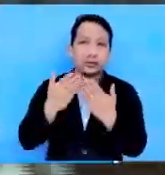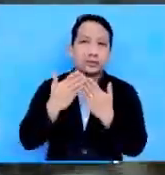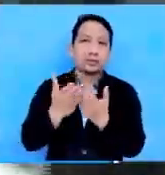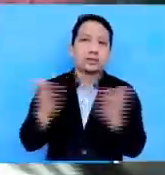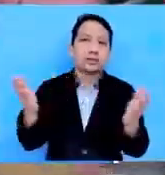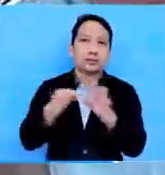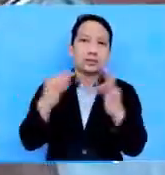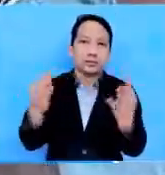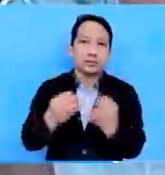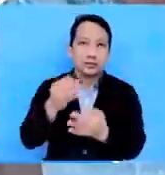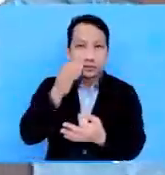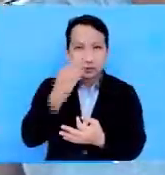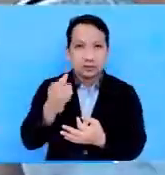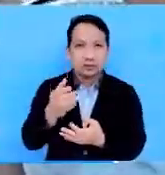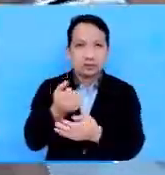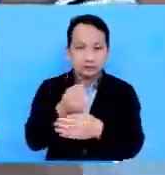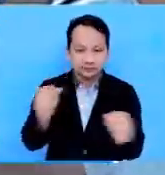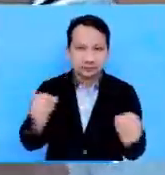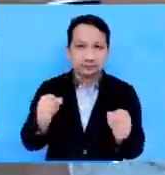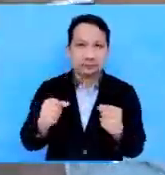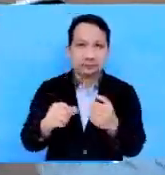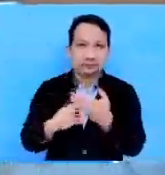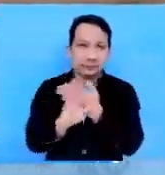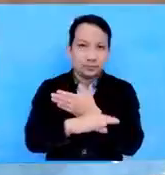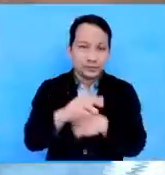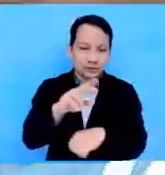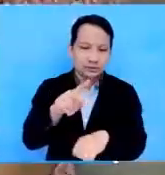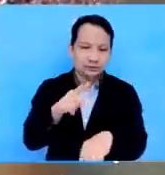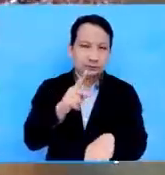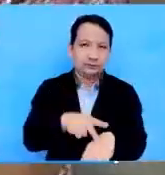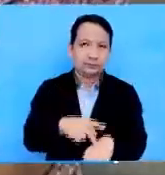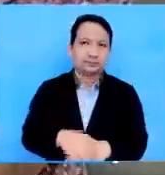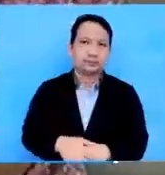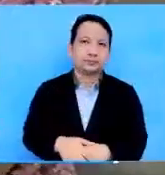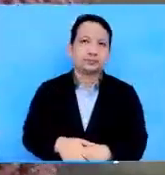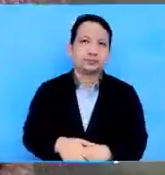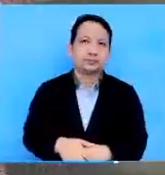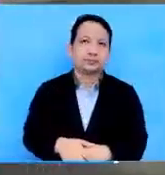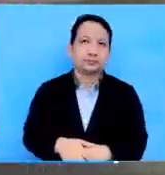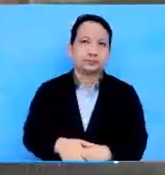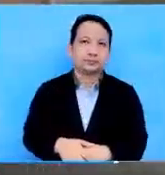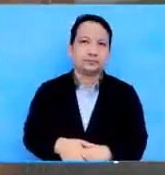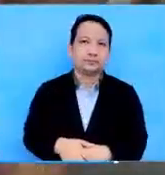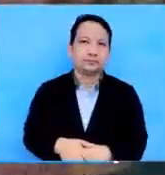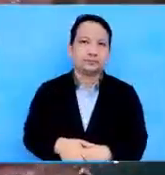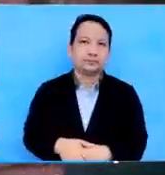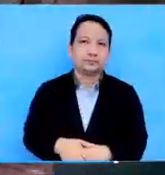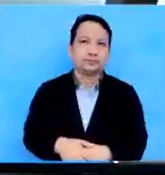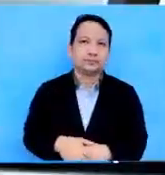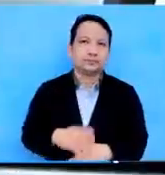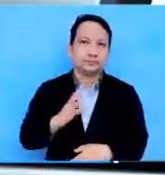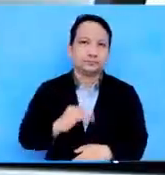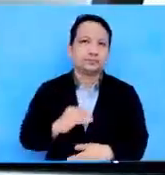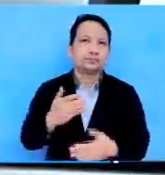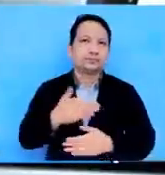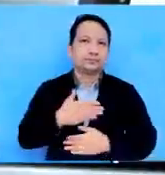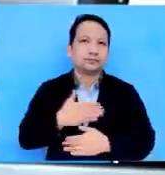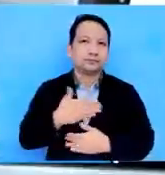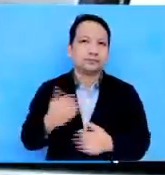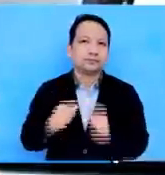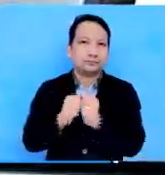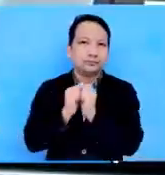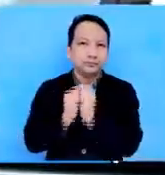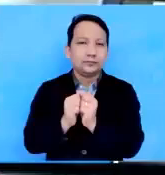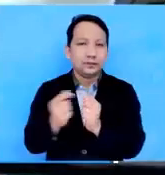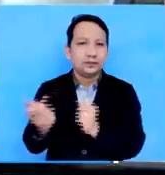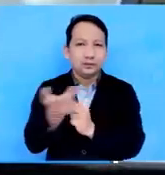ni Christine at ligtas siyang nakauwi. Hindi ko po maintindihan po yung damdamin ko po. Masaya po kami na makapiling po namin